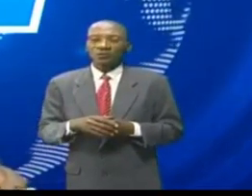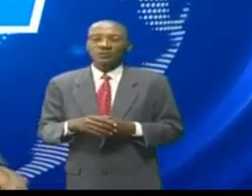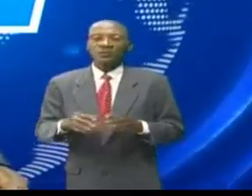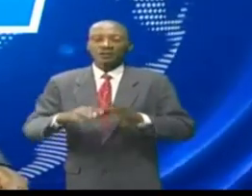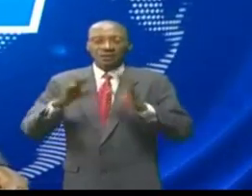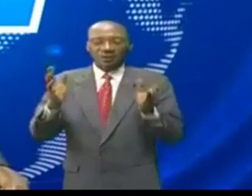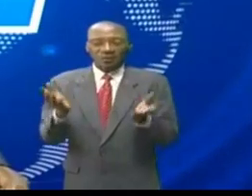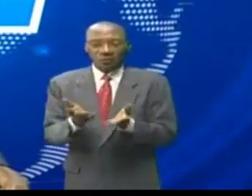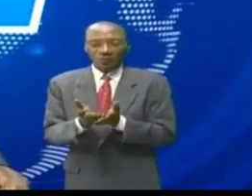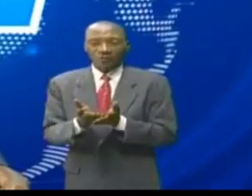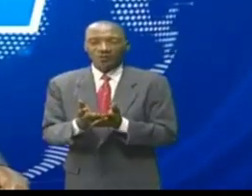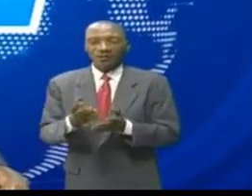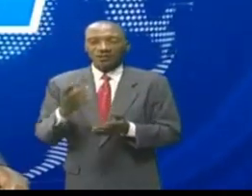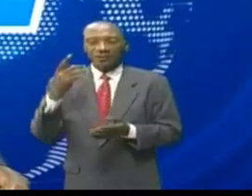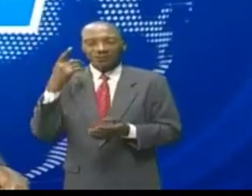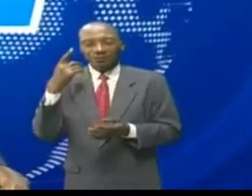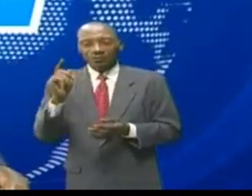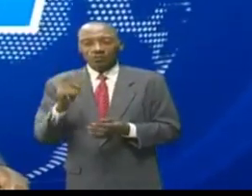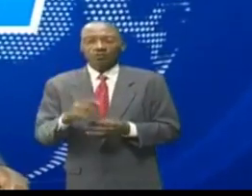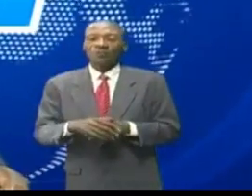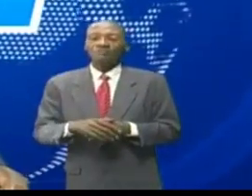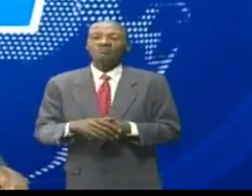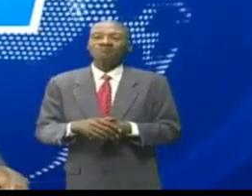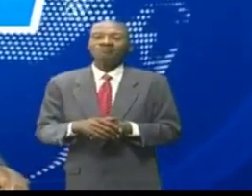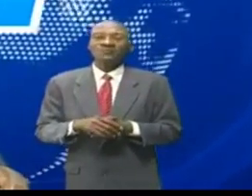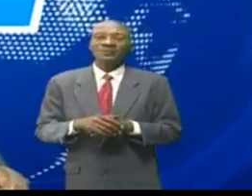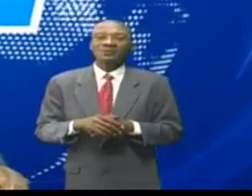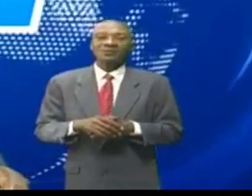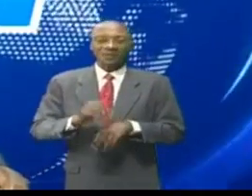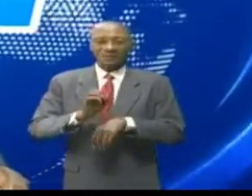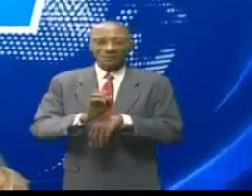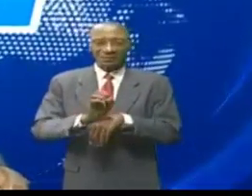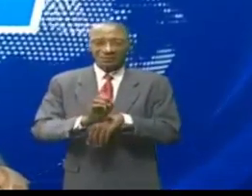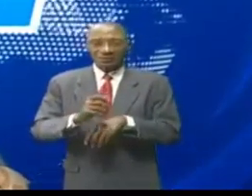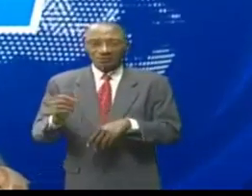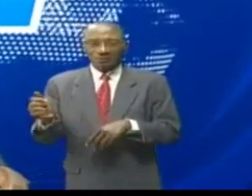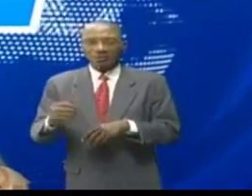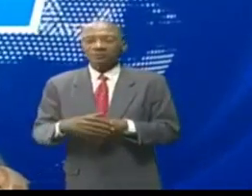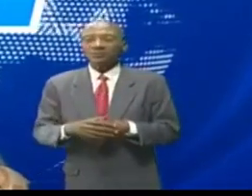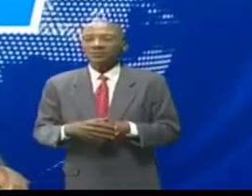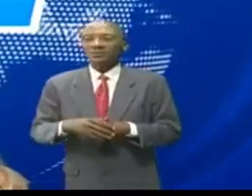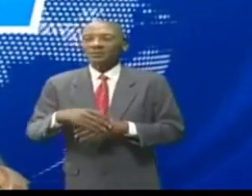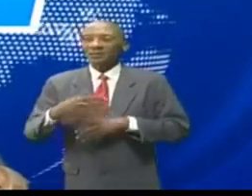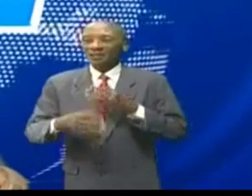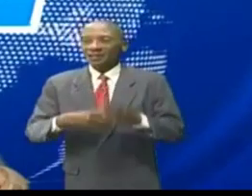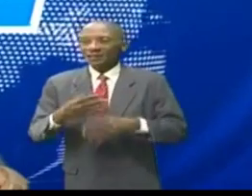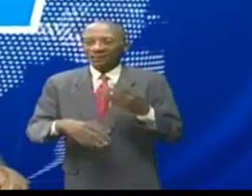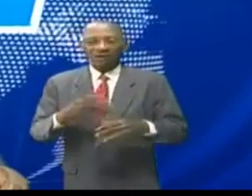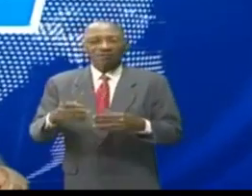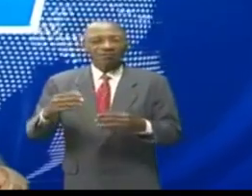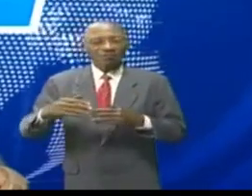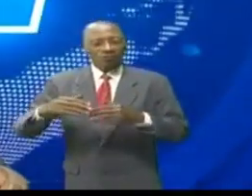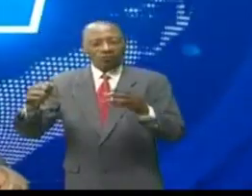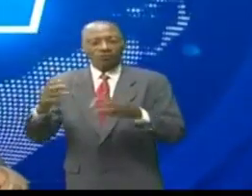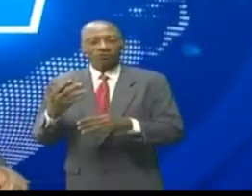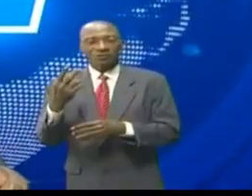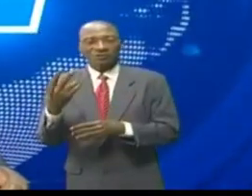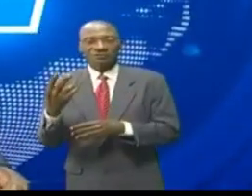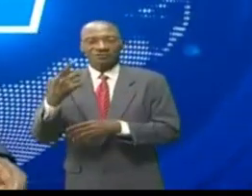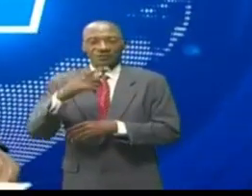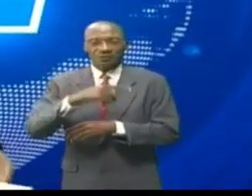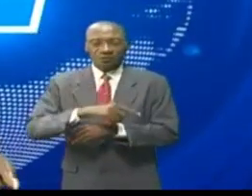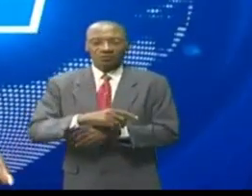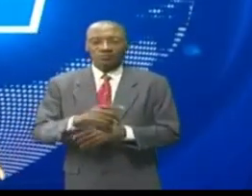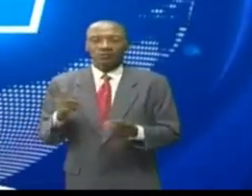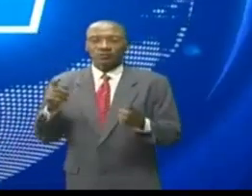avenue dès demain, mardi 22 novembre. Les travaux vont durer 20 jours, soit du 22 novembre